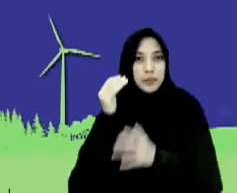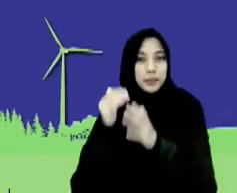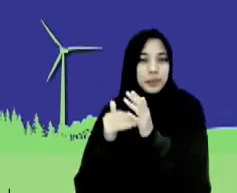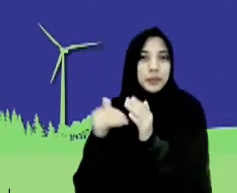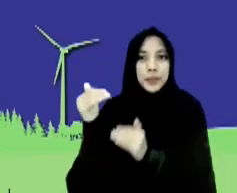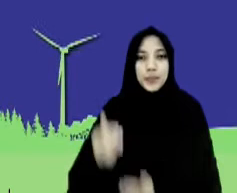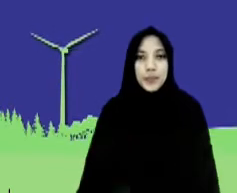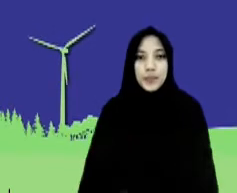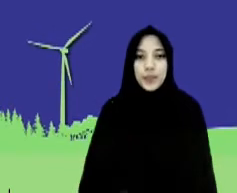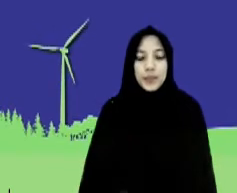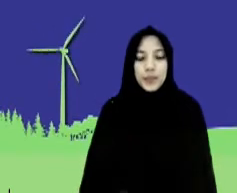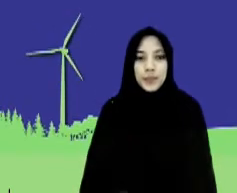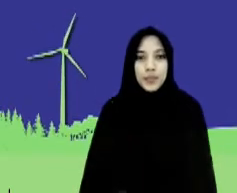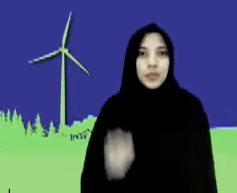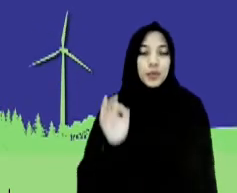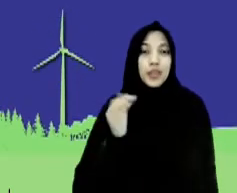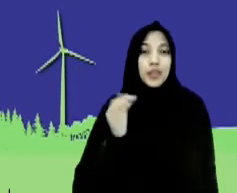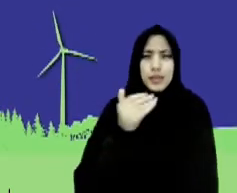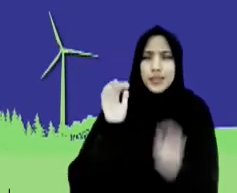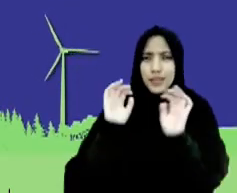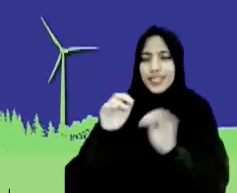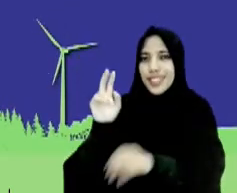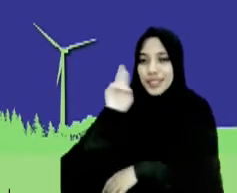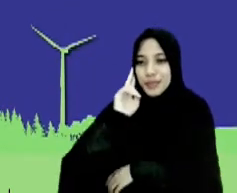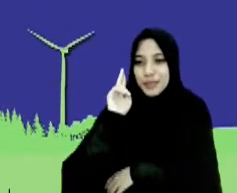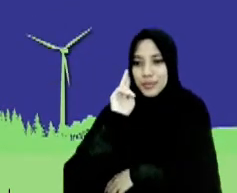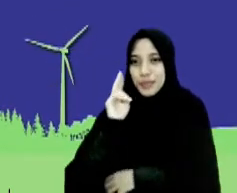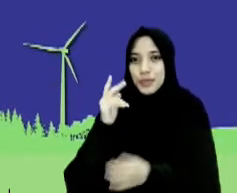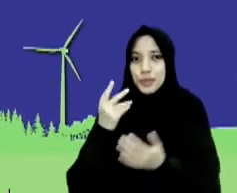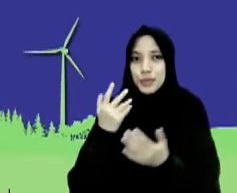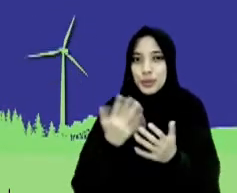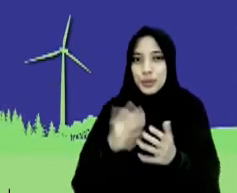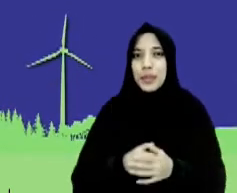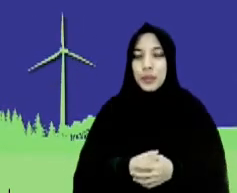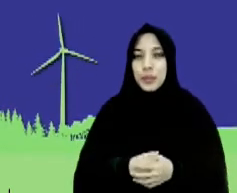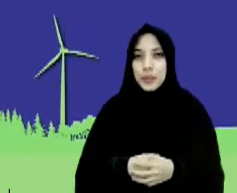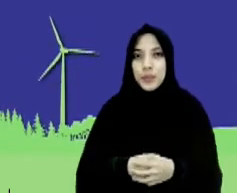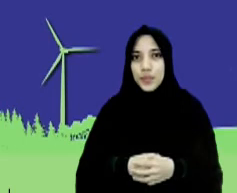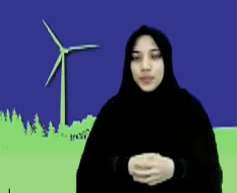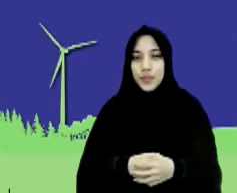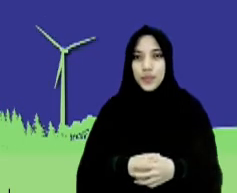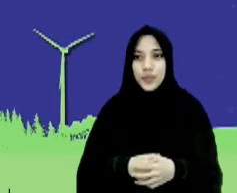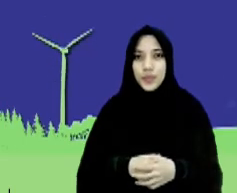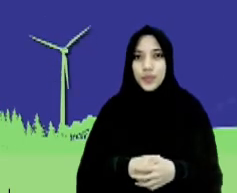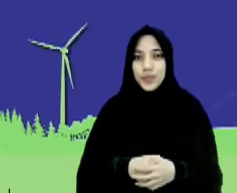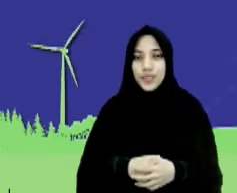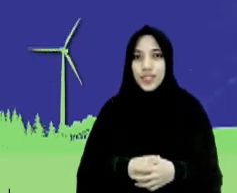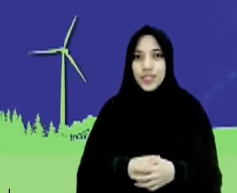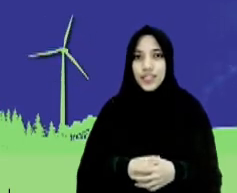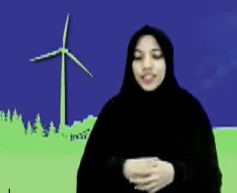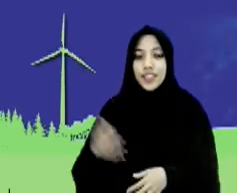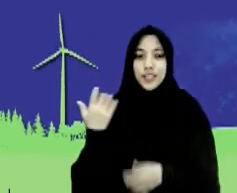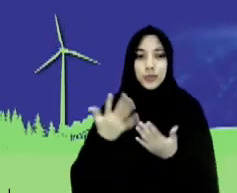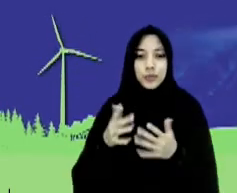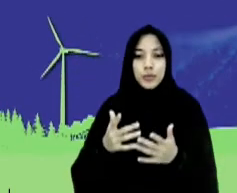gitu terima kasih banyak Bu eh eh t ben-benar memberikan apa Nam